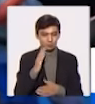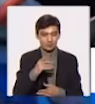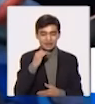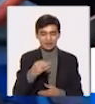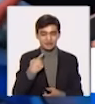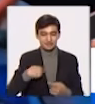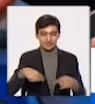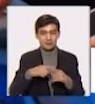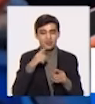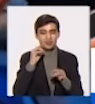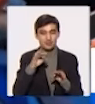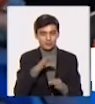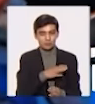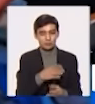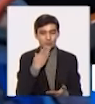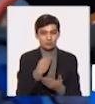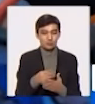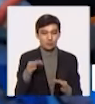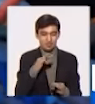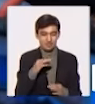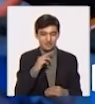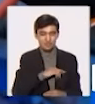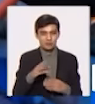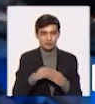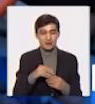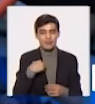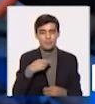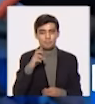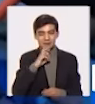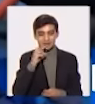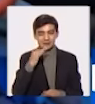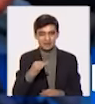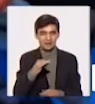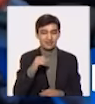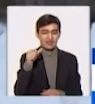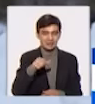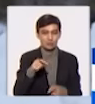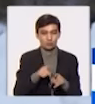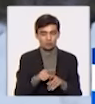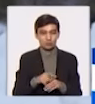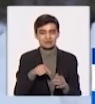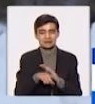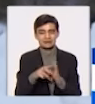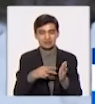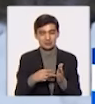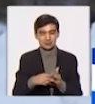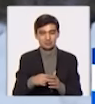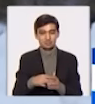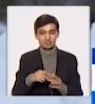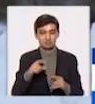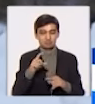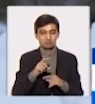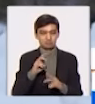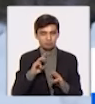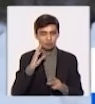жерде әріптестеріңізге, бізде жанар жағармайдың бағасын нарық қалыптастырады, ұсыныс пен сұраныс. Мұнай бағасының құлдырауы